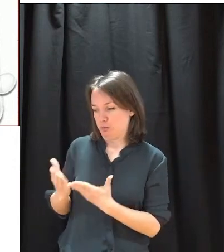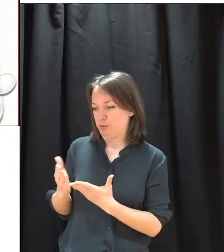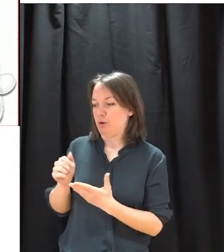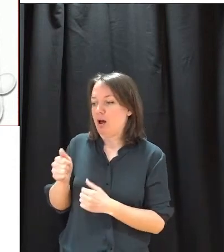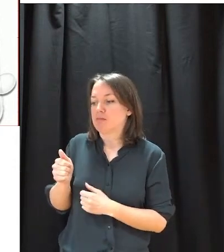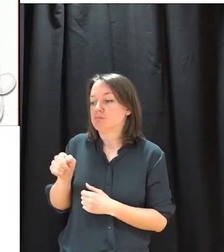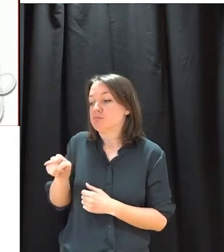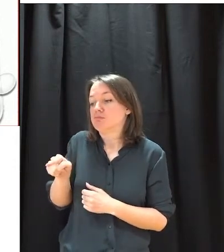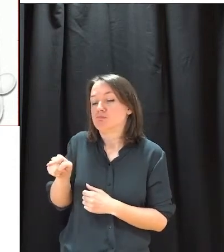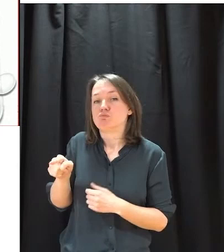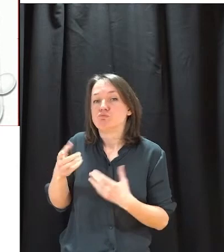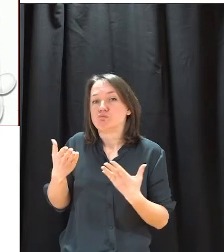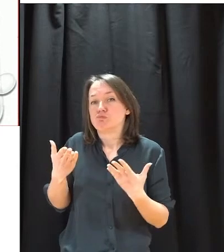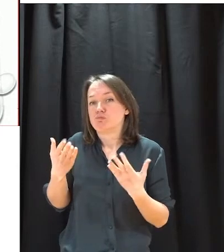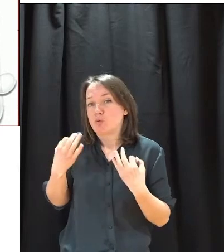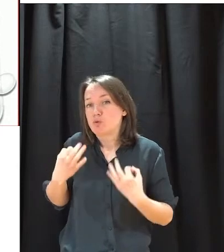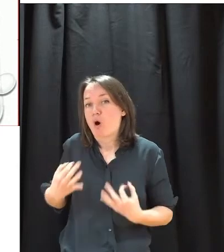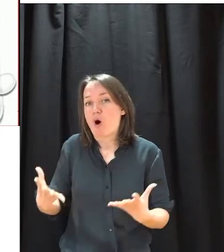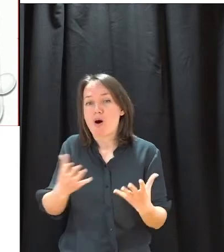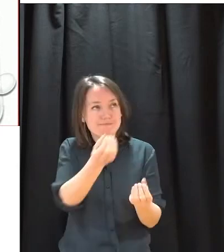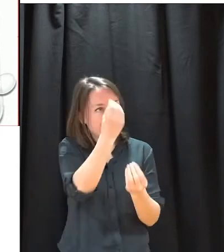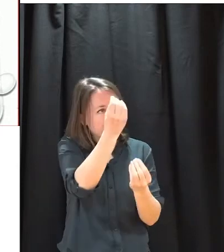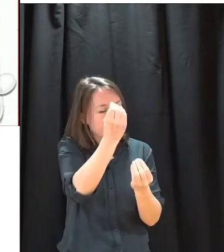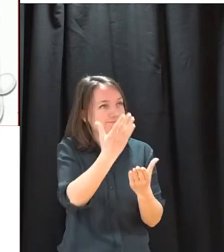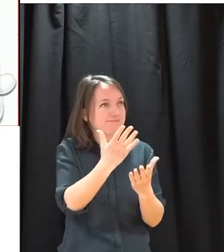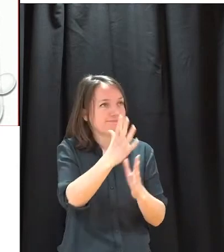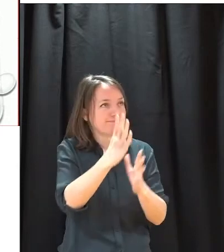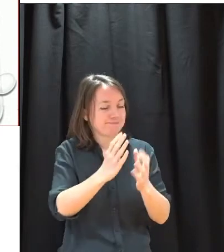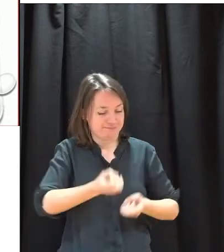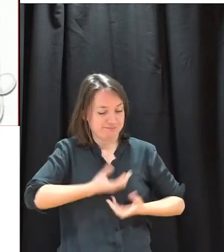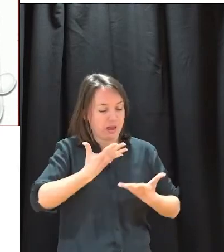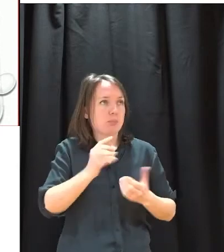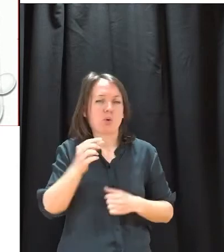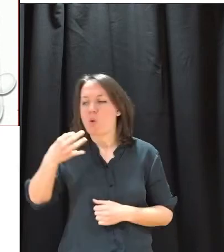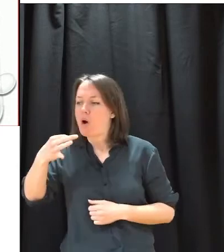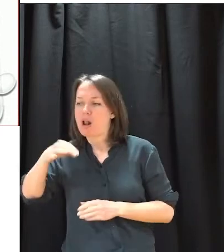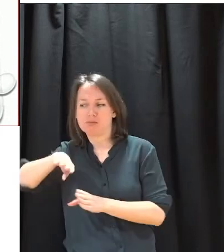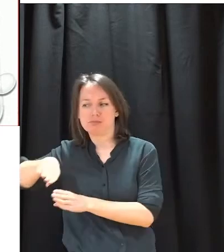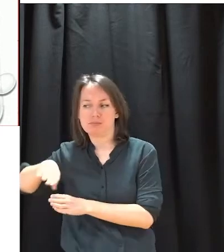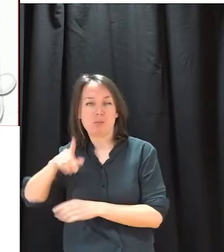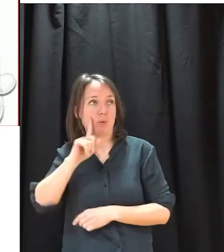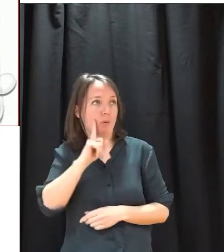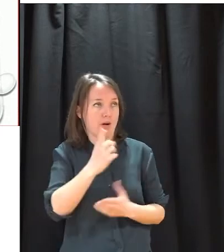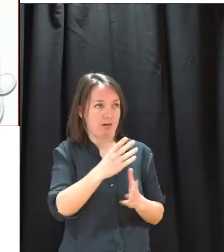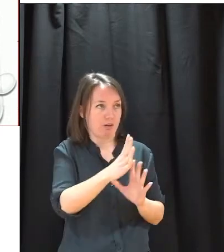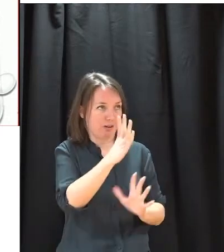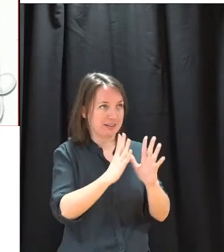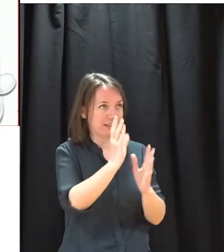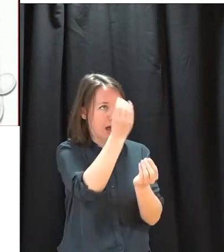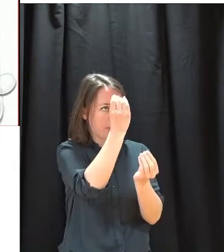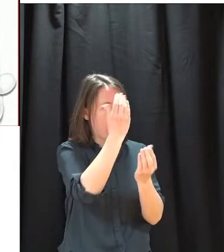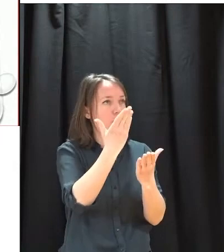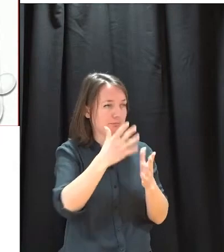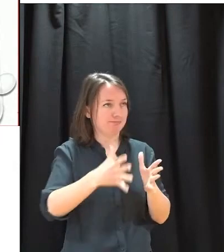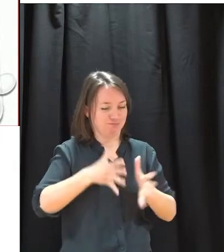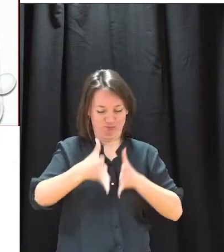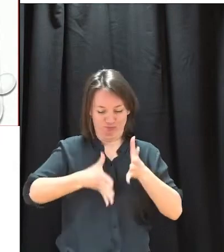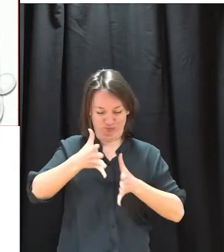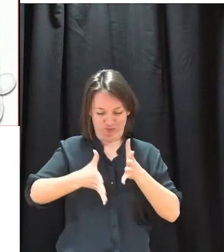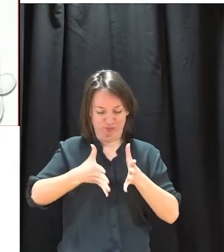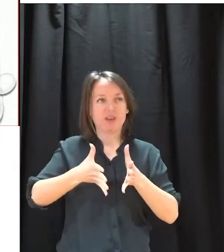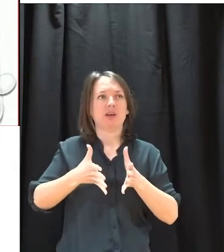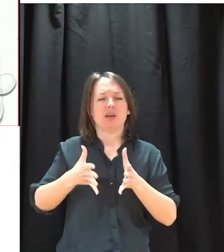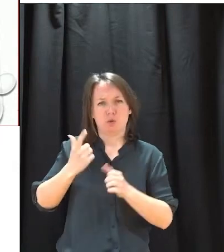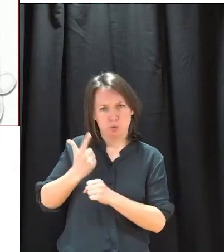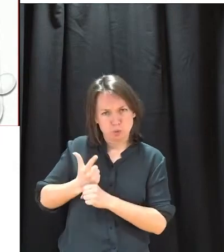des signes, elle a désinvesti un petit peu l'oral en attendant de pouvoir investir la langue des signes. Et ensuite, 2